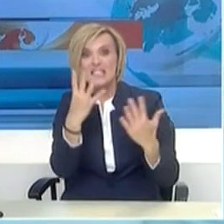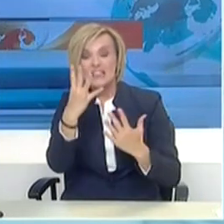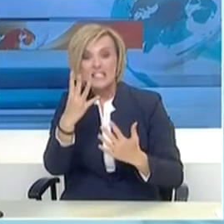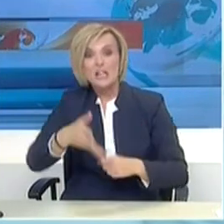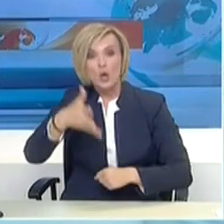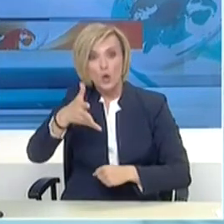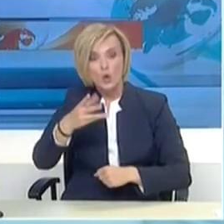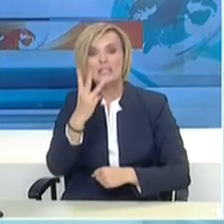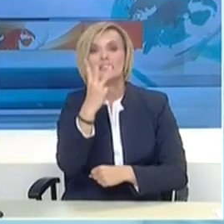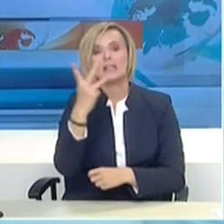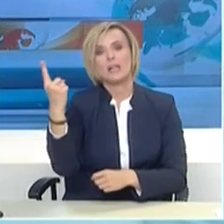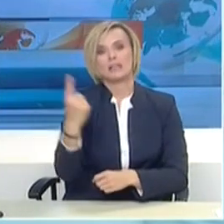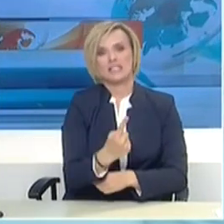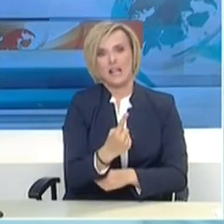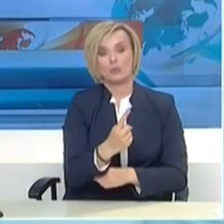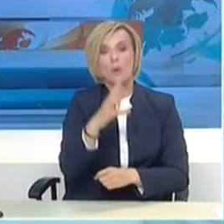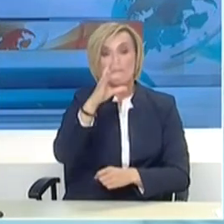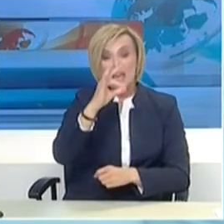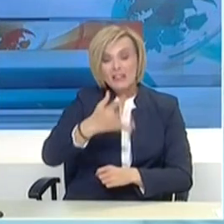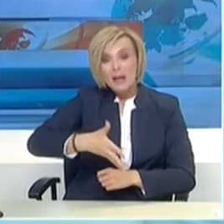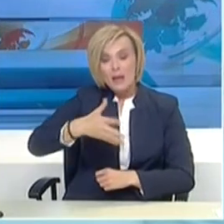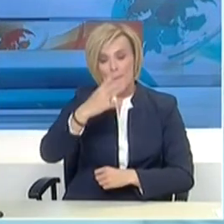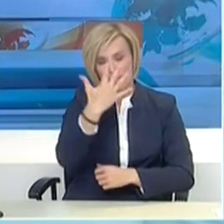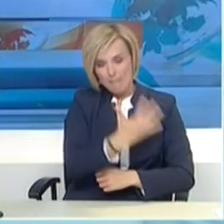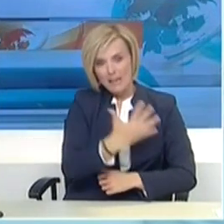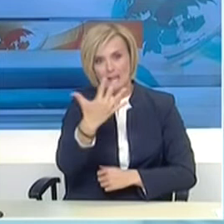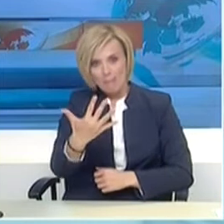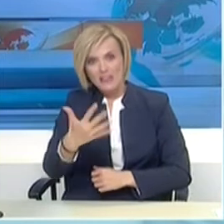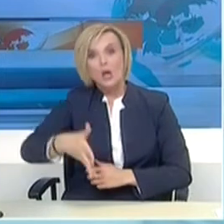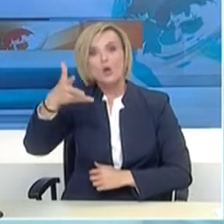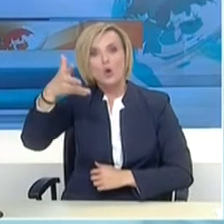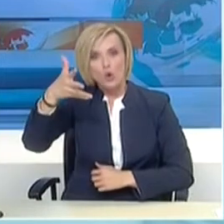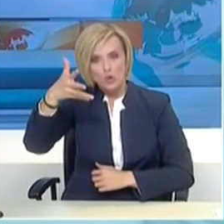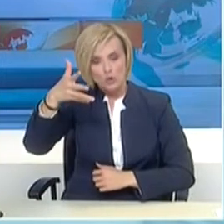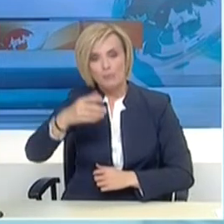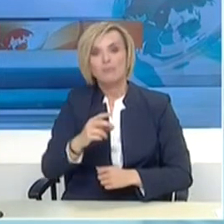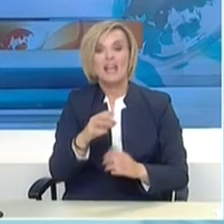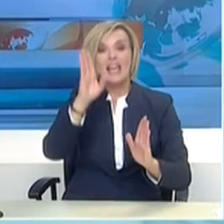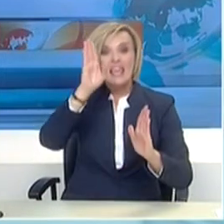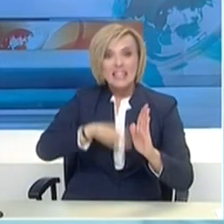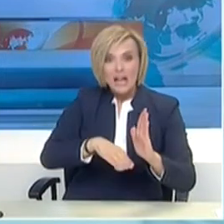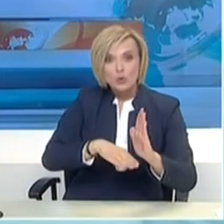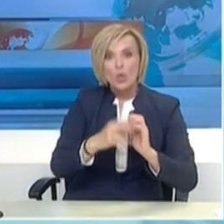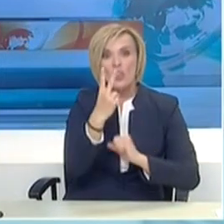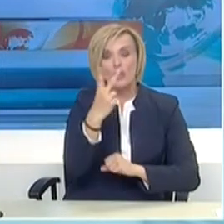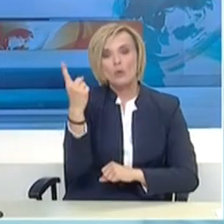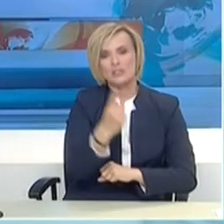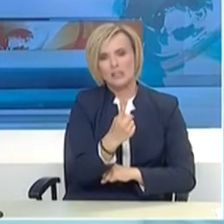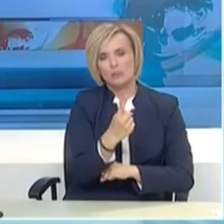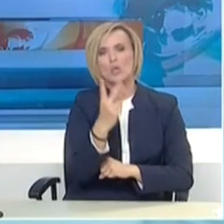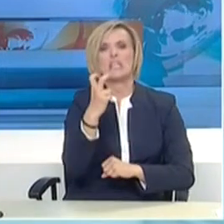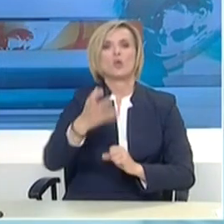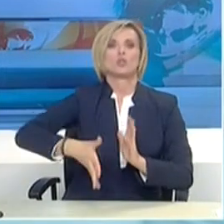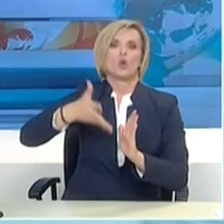3% για τους 55 με 64 και κάτω από 1% για τους 20 με 54 ετών.